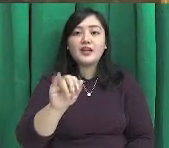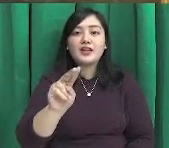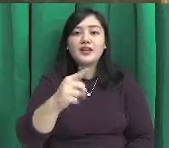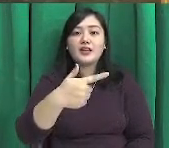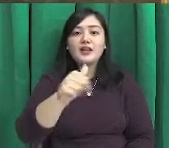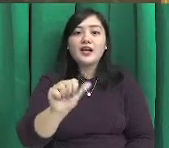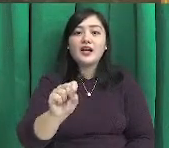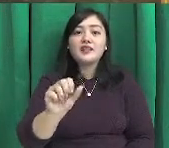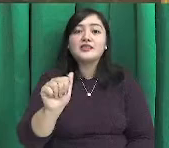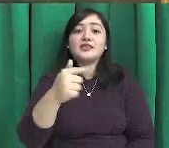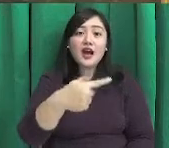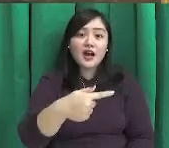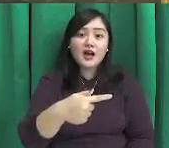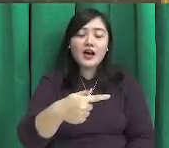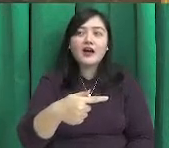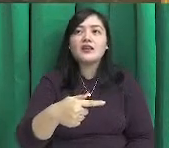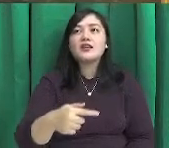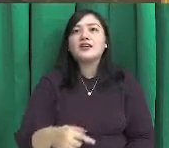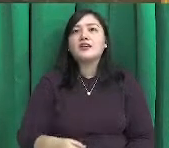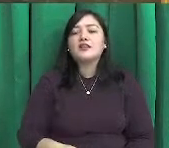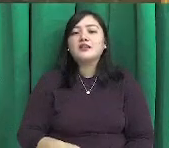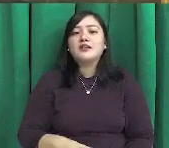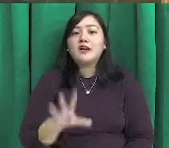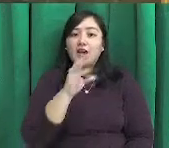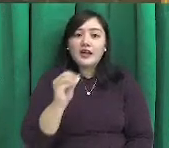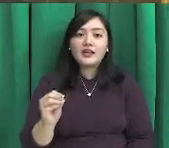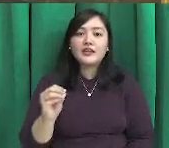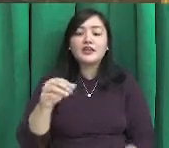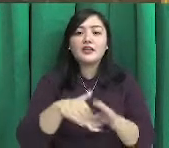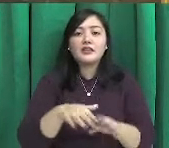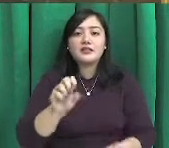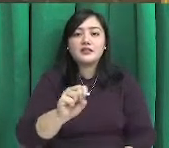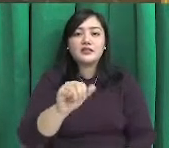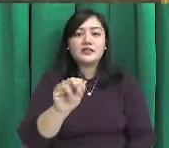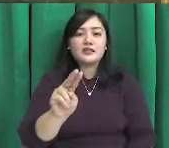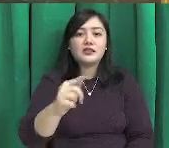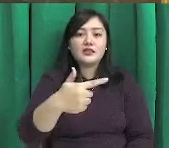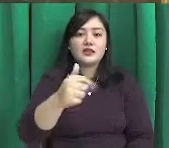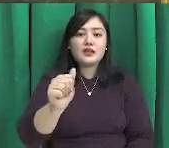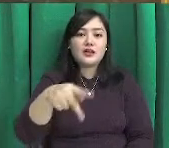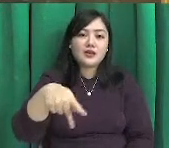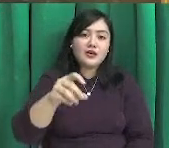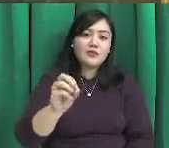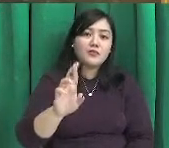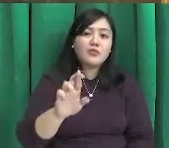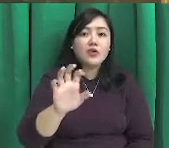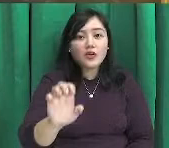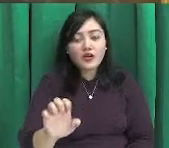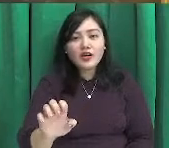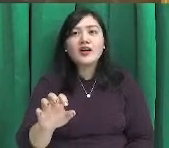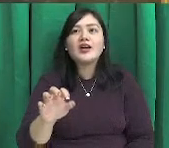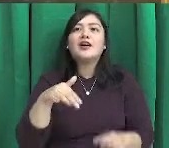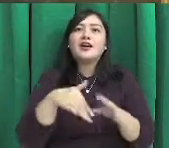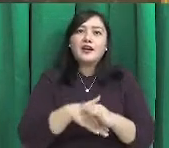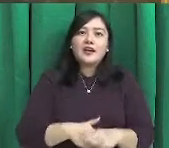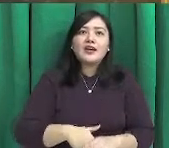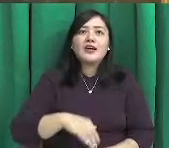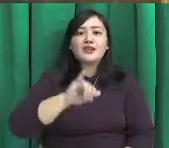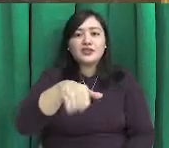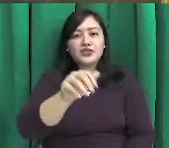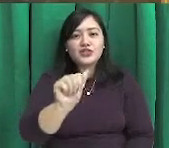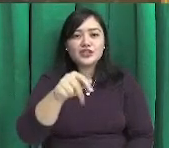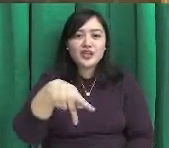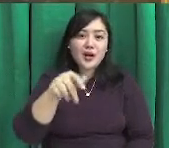Singapore. Oh, Brother Jong. Opo, nanood. Si Ma'am Flor Solomon sa Japan. Oh. Ang aming kapitbahay na si Ate Nancy